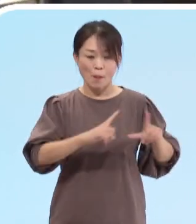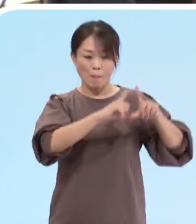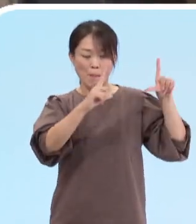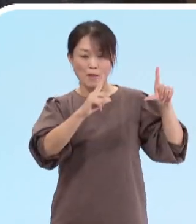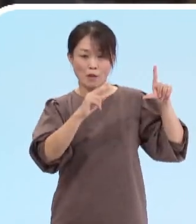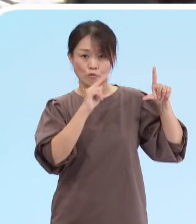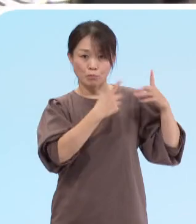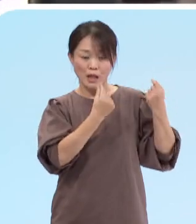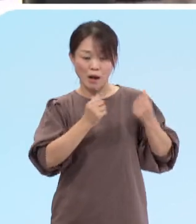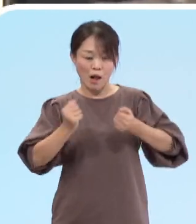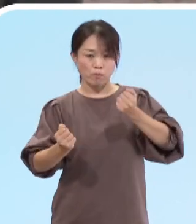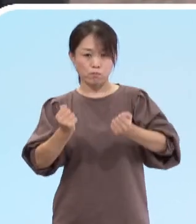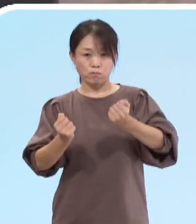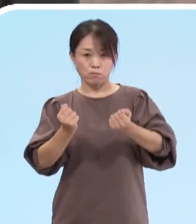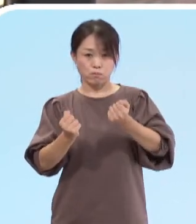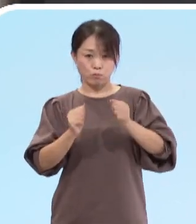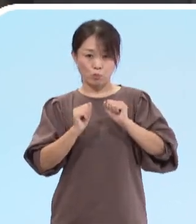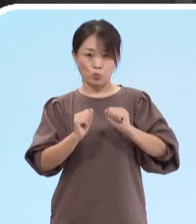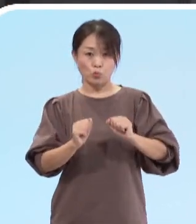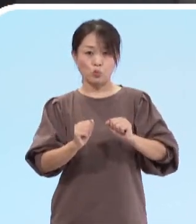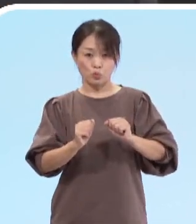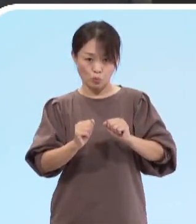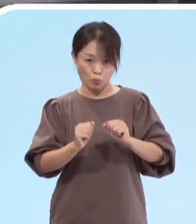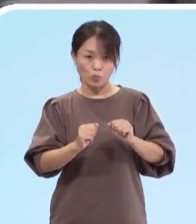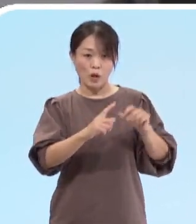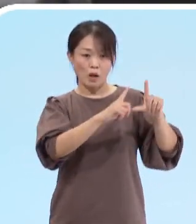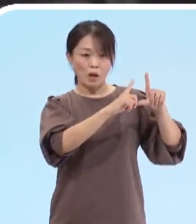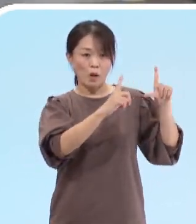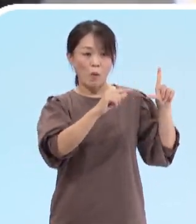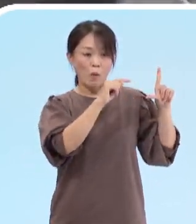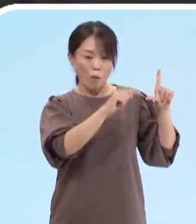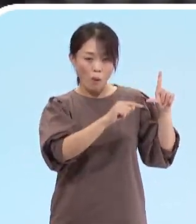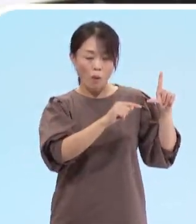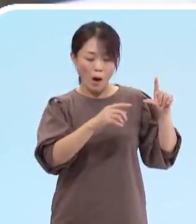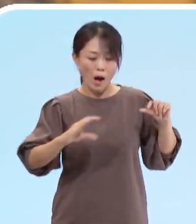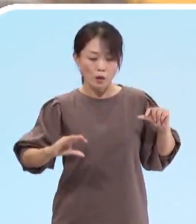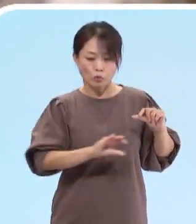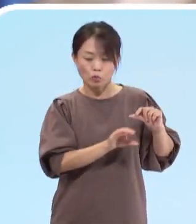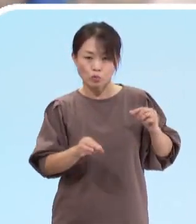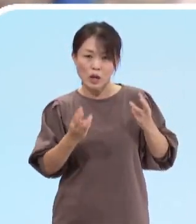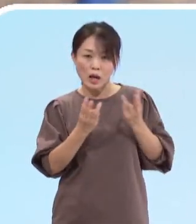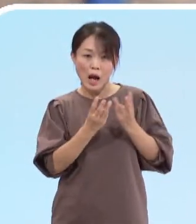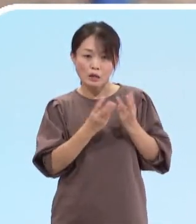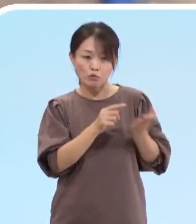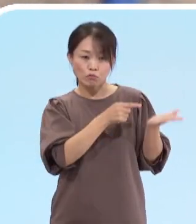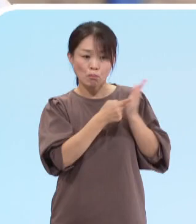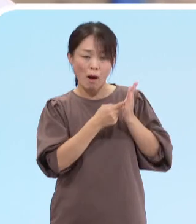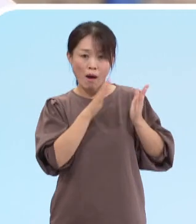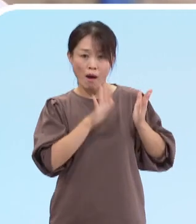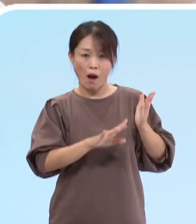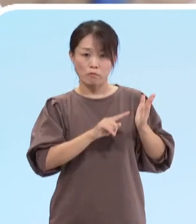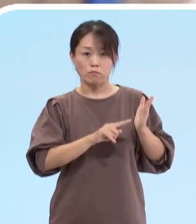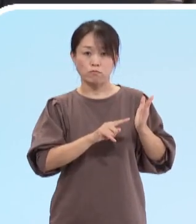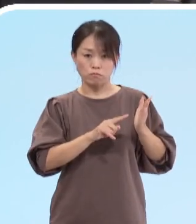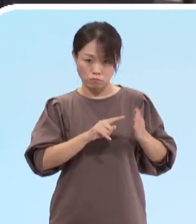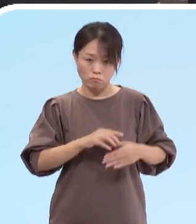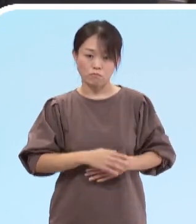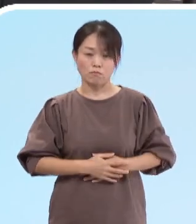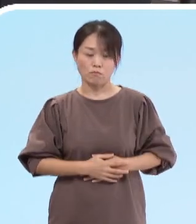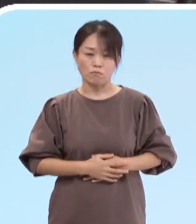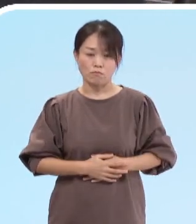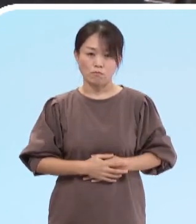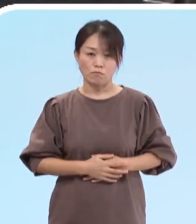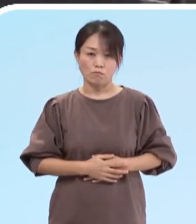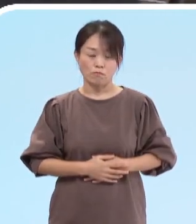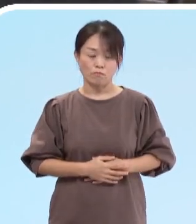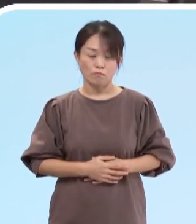パネル見ながらやってるけど、 はいはい、あそこには何回ここを通ったかとかっていうのをこう表示して分